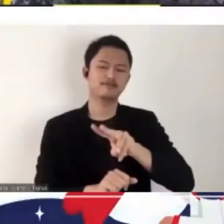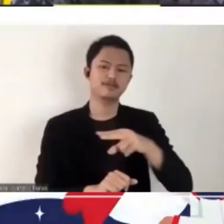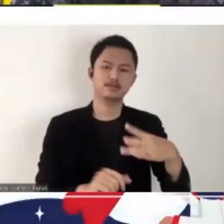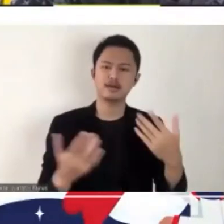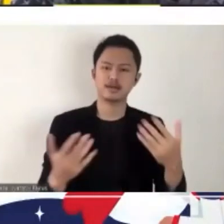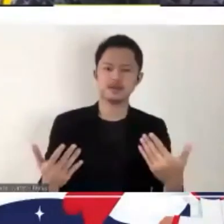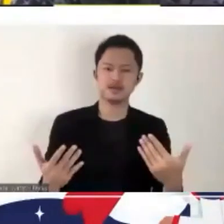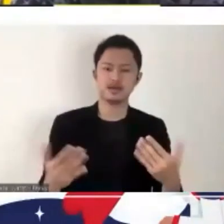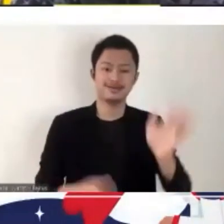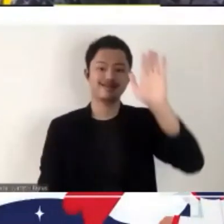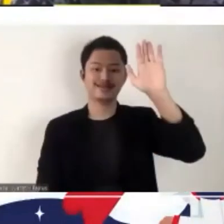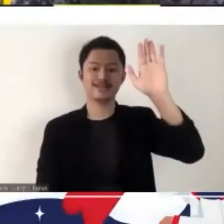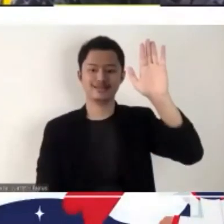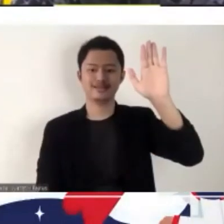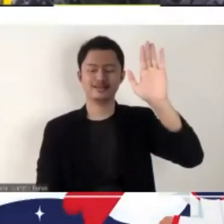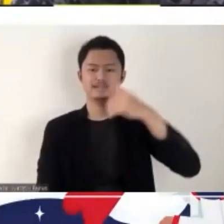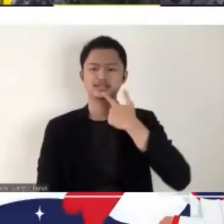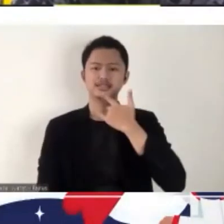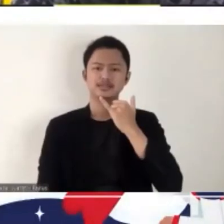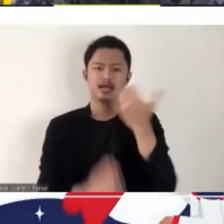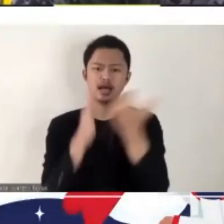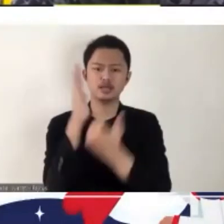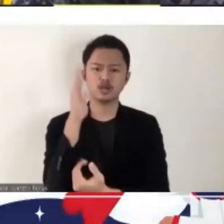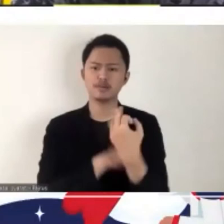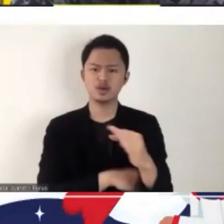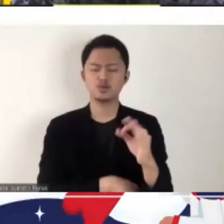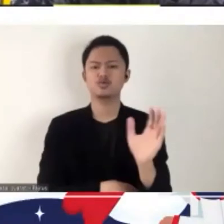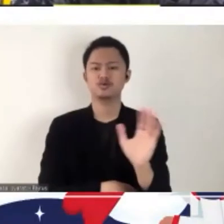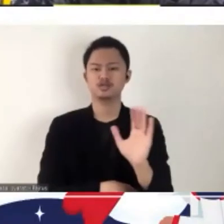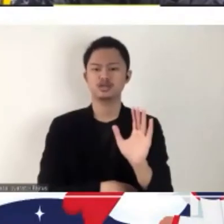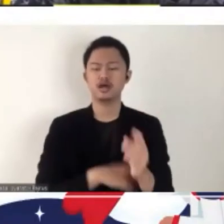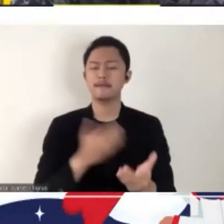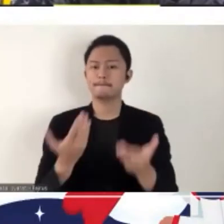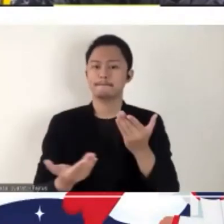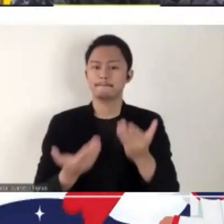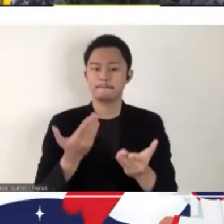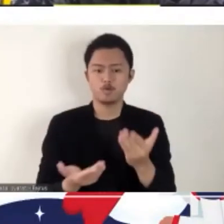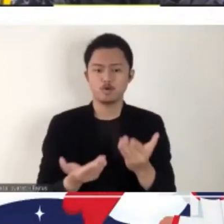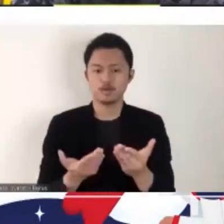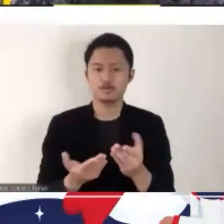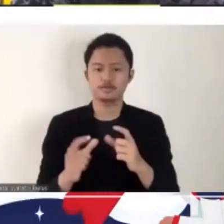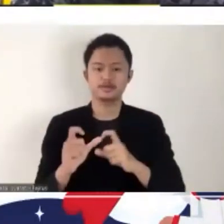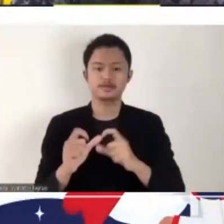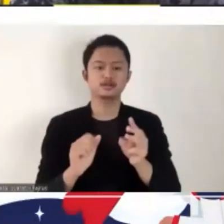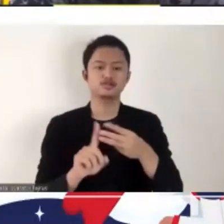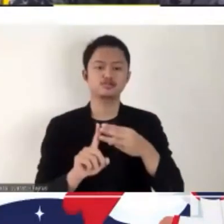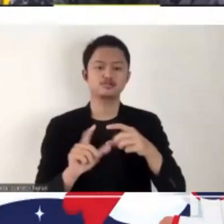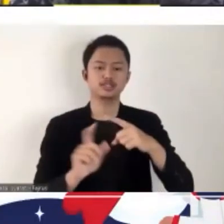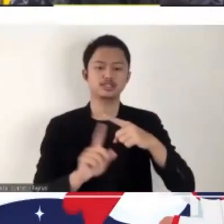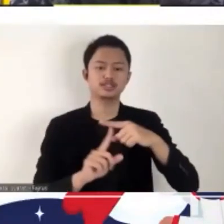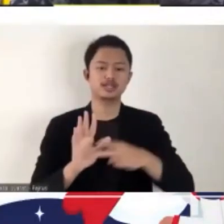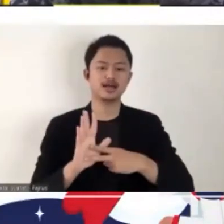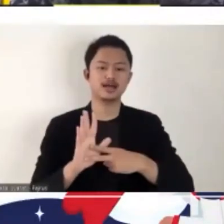kemudian nantinya perlu perlu tidak perlu ada peraturan baru tapi mungkin bisa saja muatan atau secara substansinya di operasikan